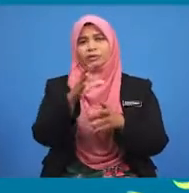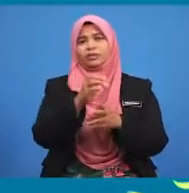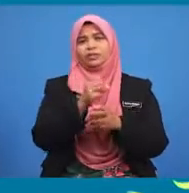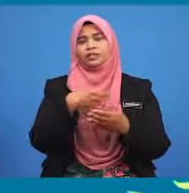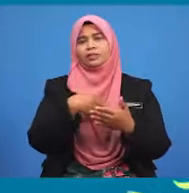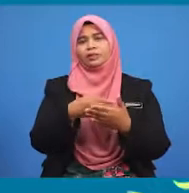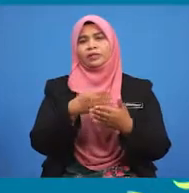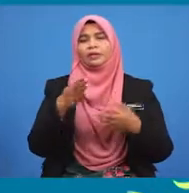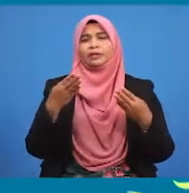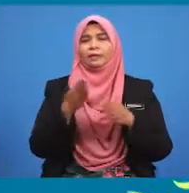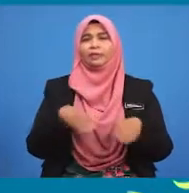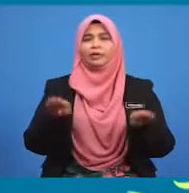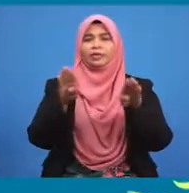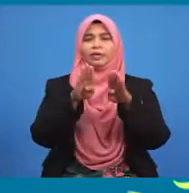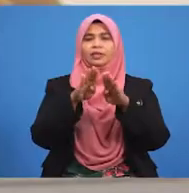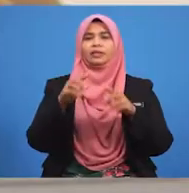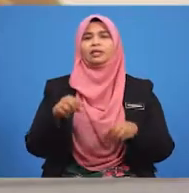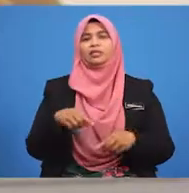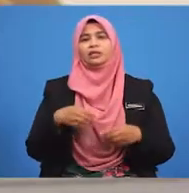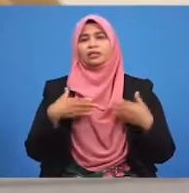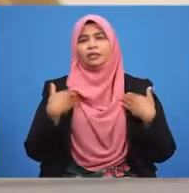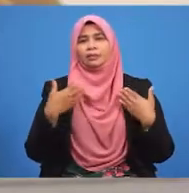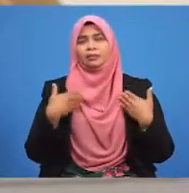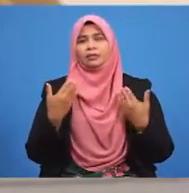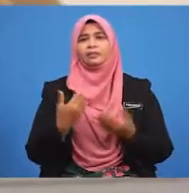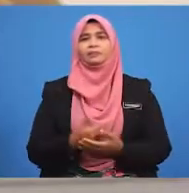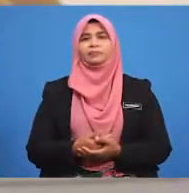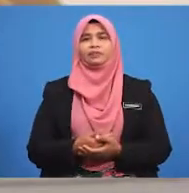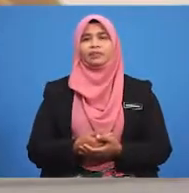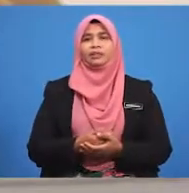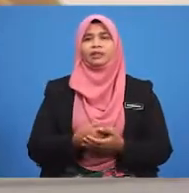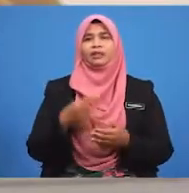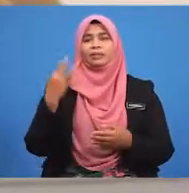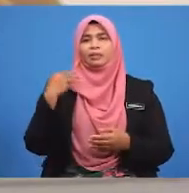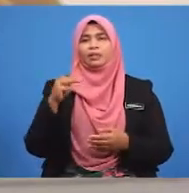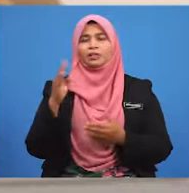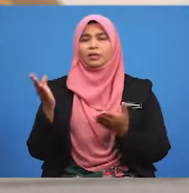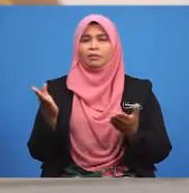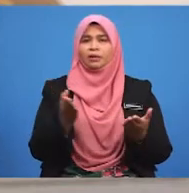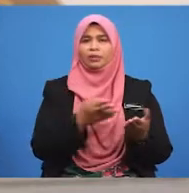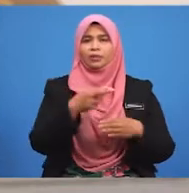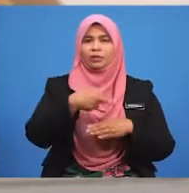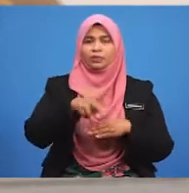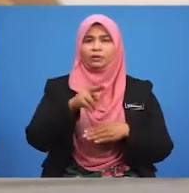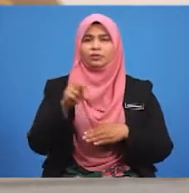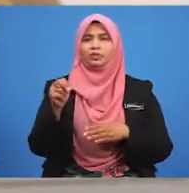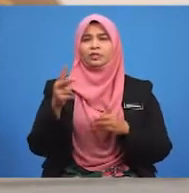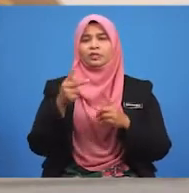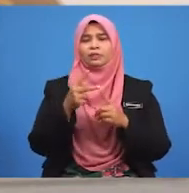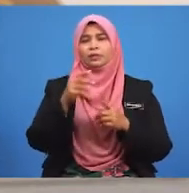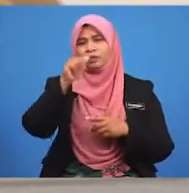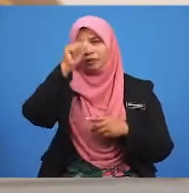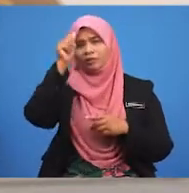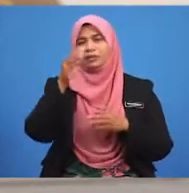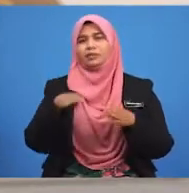yakni azab neraka. Di samping itu, mereka membawa risalah perutusan daripada Allah sebagai